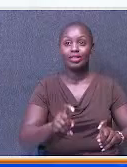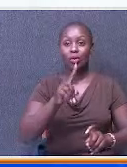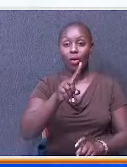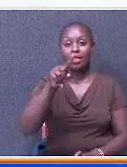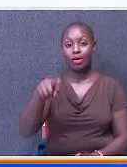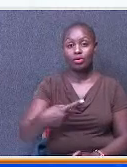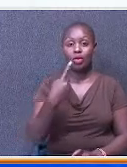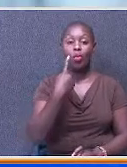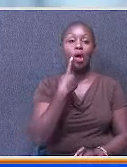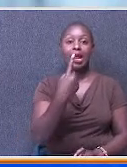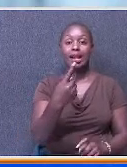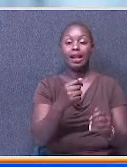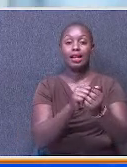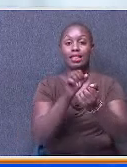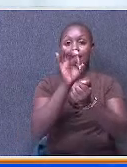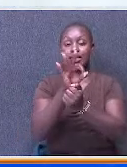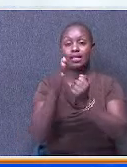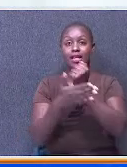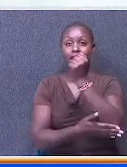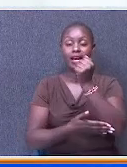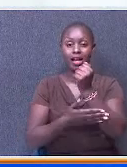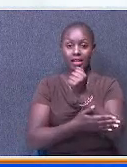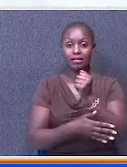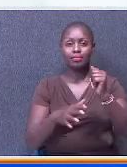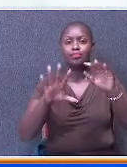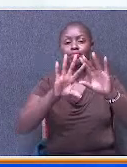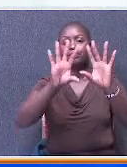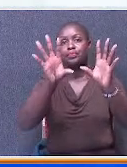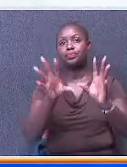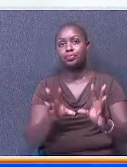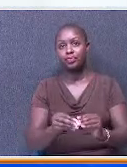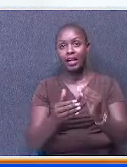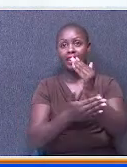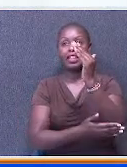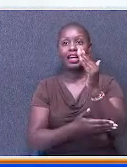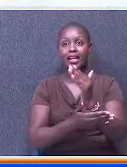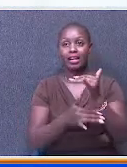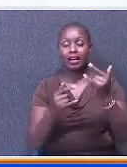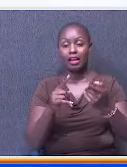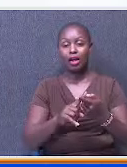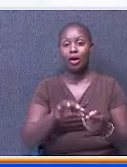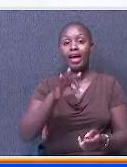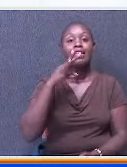1113 humu nchini. Idadi ya jumla ya maambukizi nchini imefika